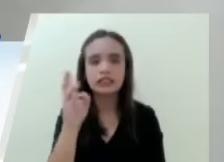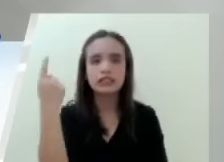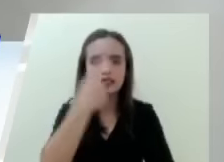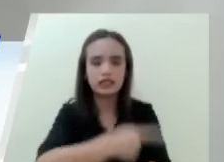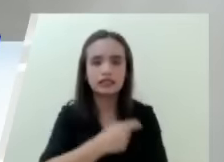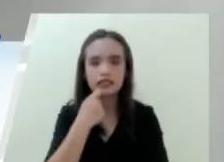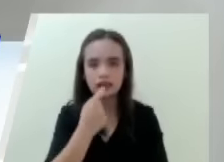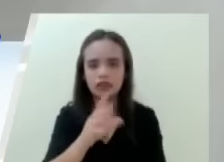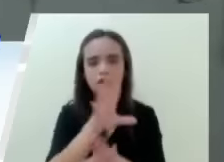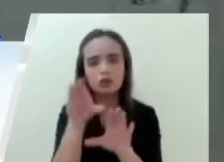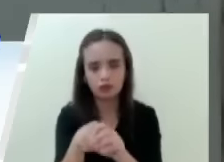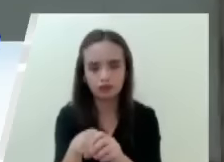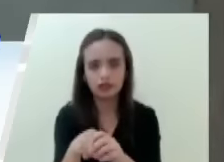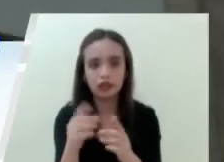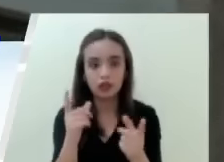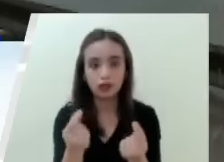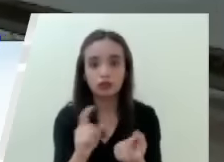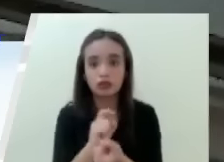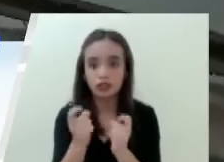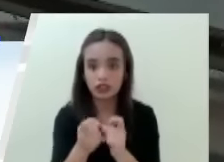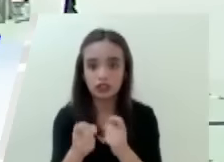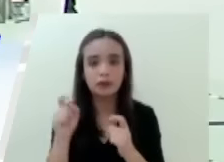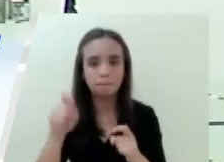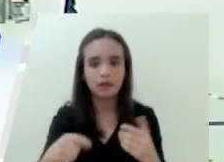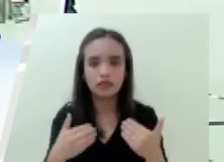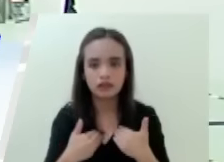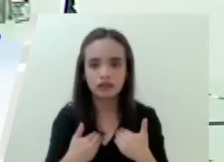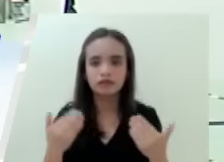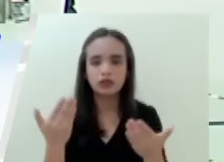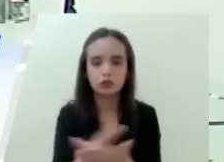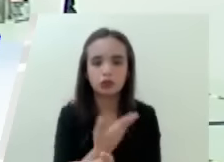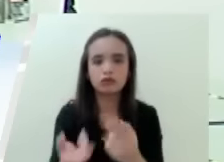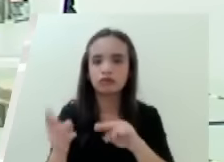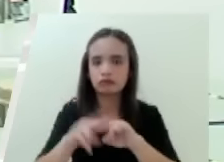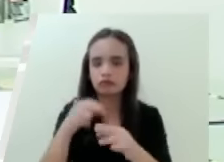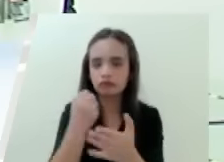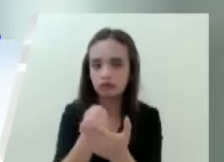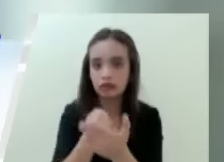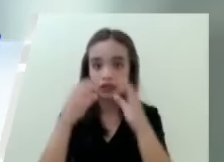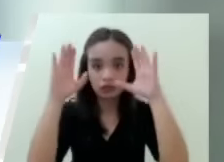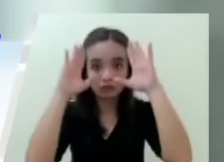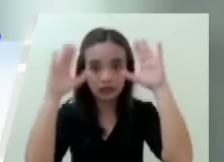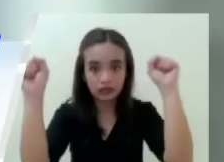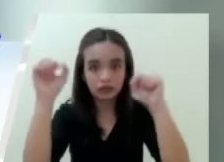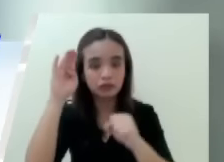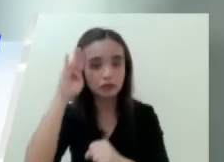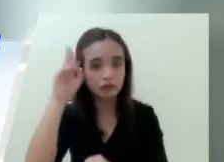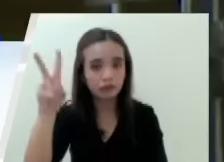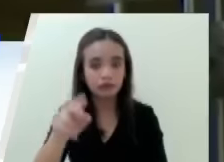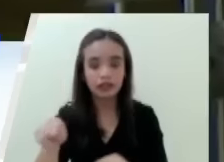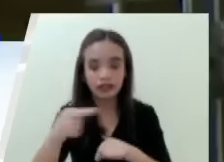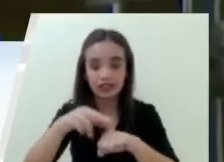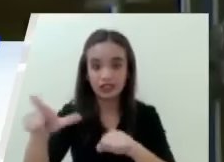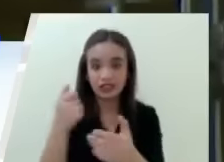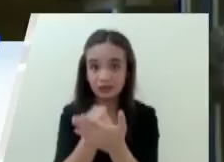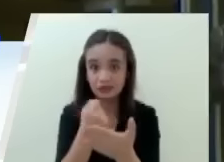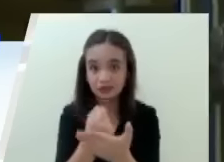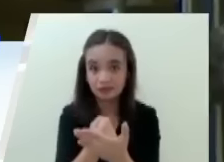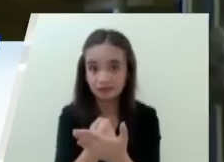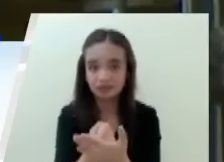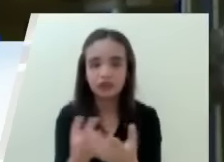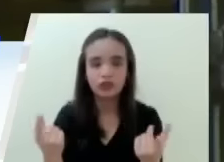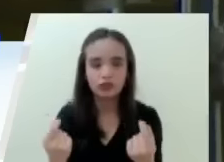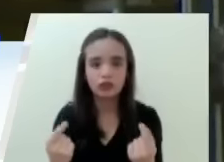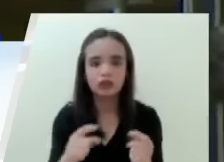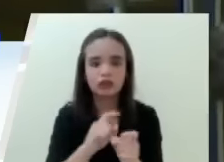para repasuhin kung nararapat na magkaroon ng panibagong taas sahod. Iniutos din ng Pangulo sa National Wages and Productivity Commission na repasuhin ang mga